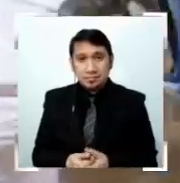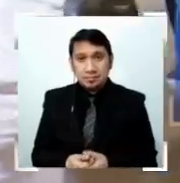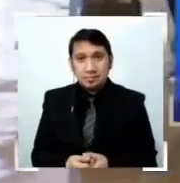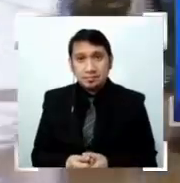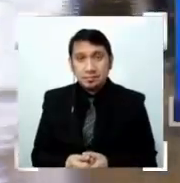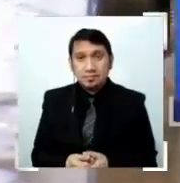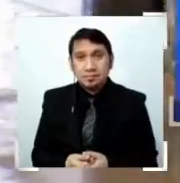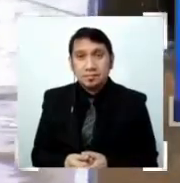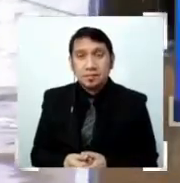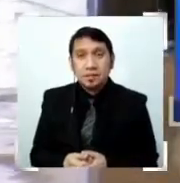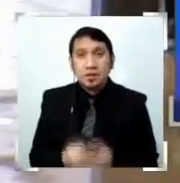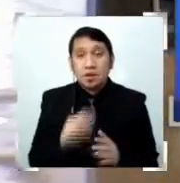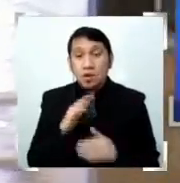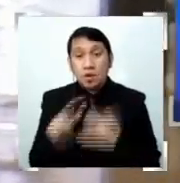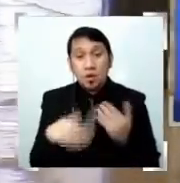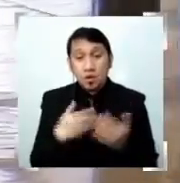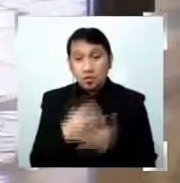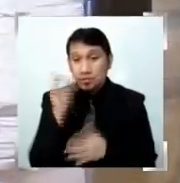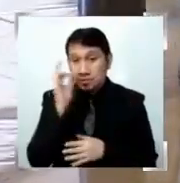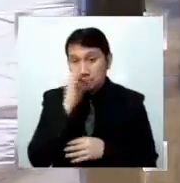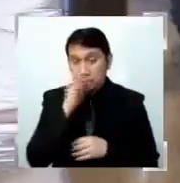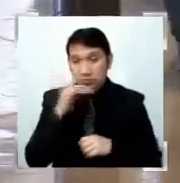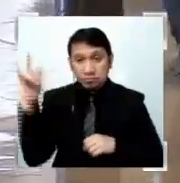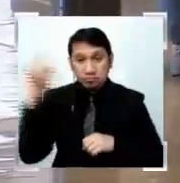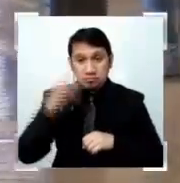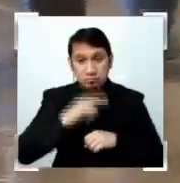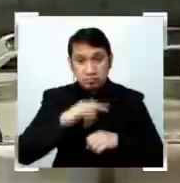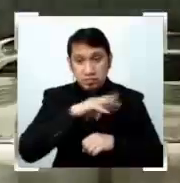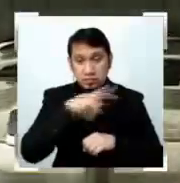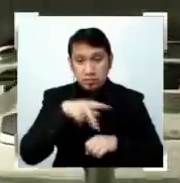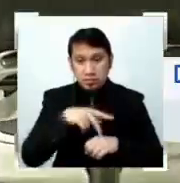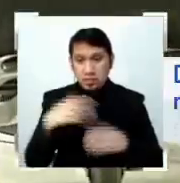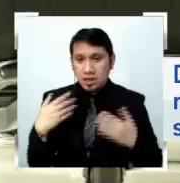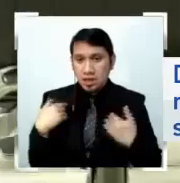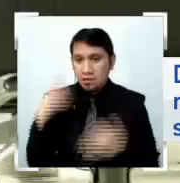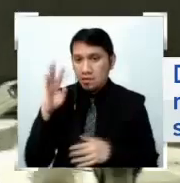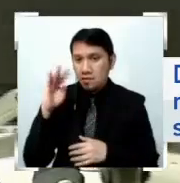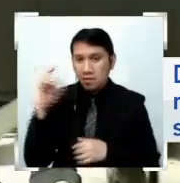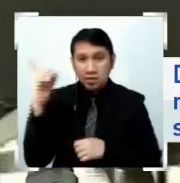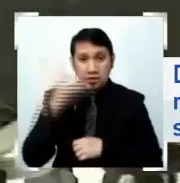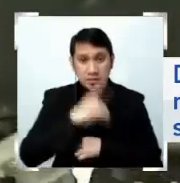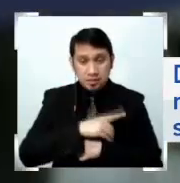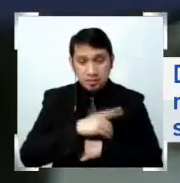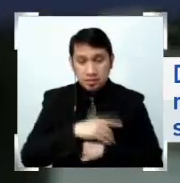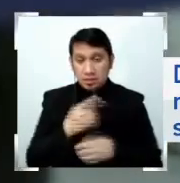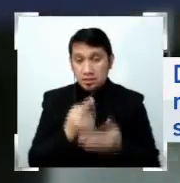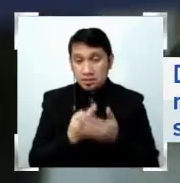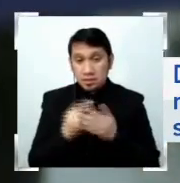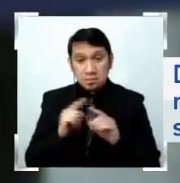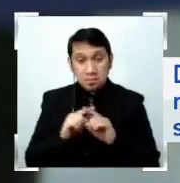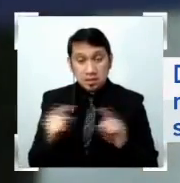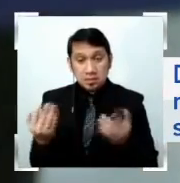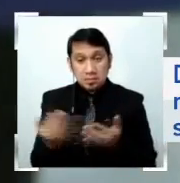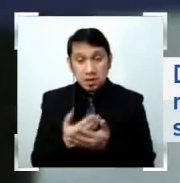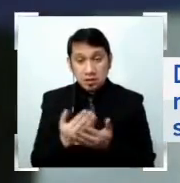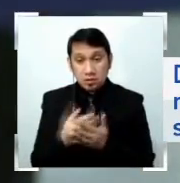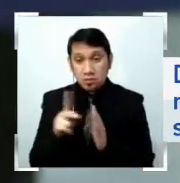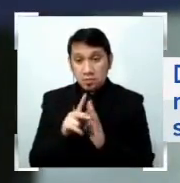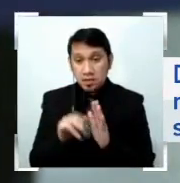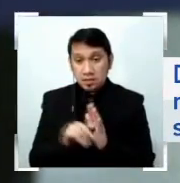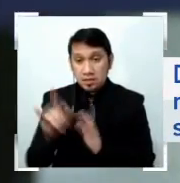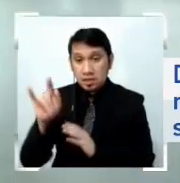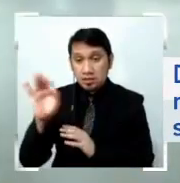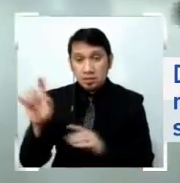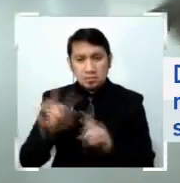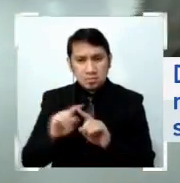Lahat ng Pinoy na nagbabalik bansa kailangan bunuin noon ng 14-day quarantine. Pero sa bagong polisiya ng IATF, hindi na yan required basta fully